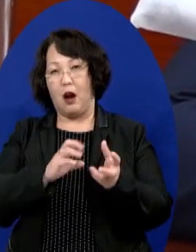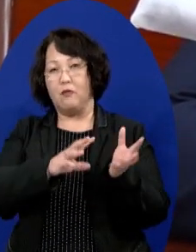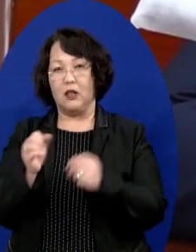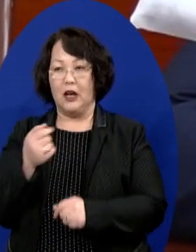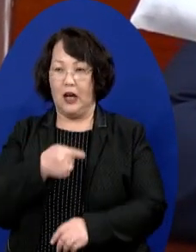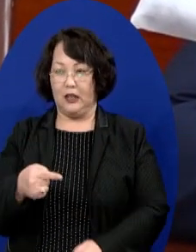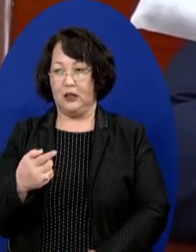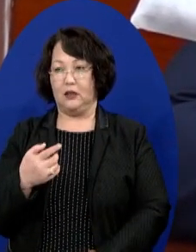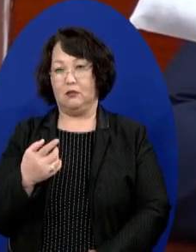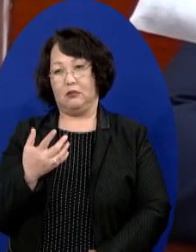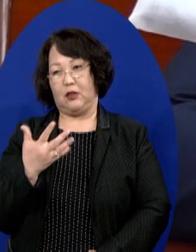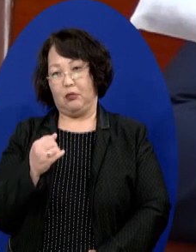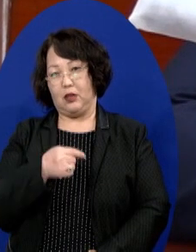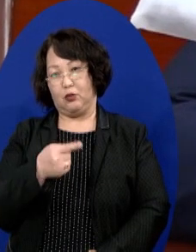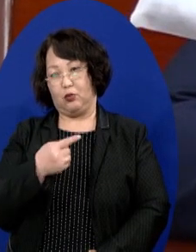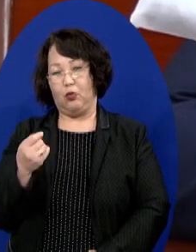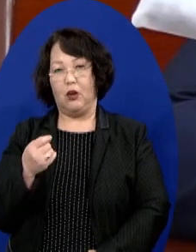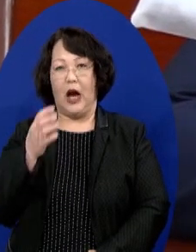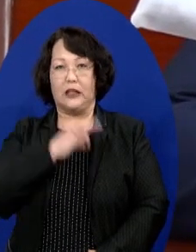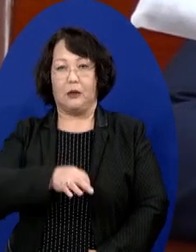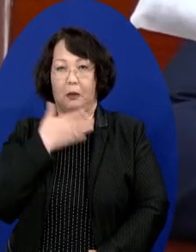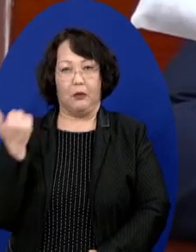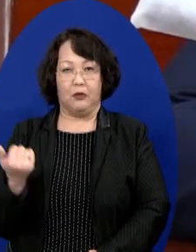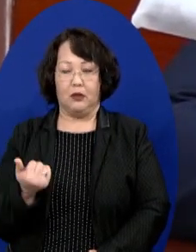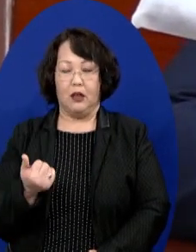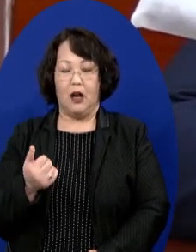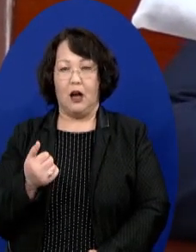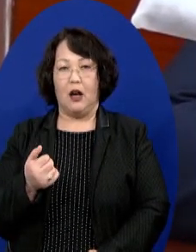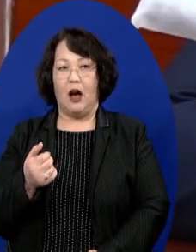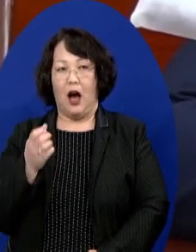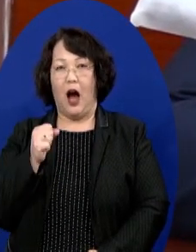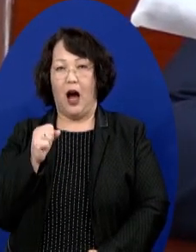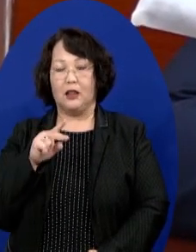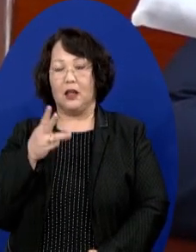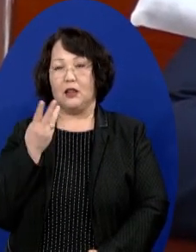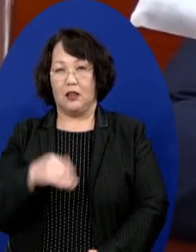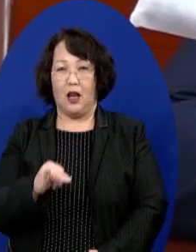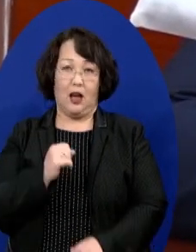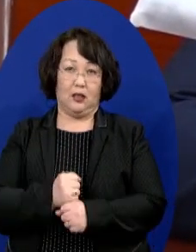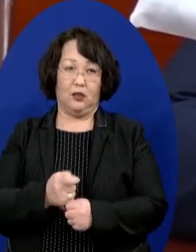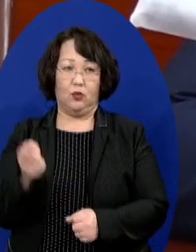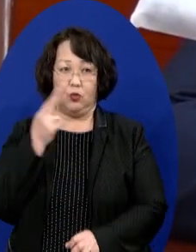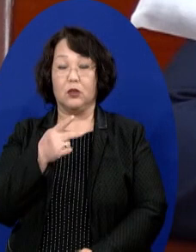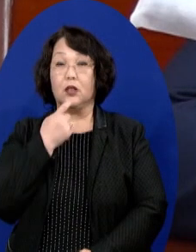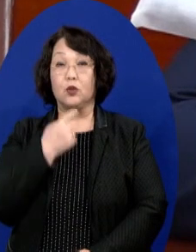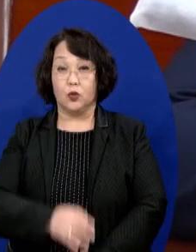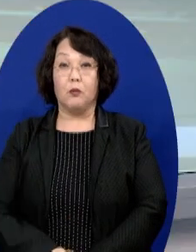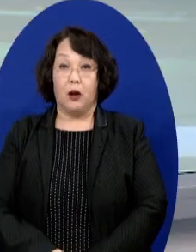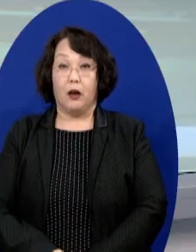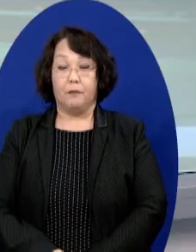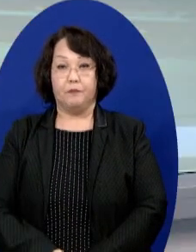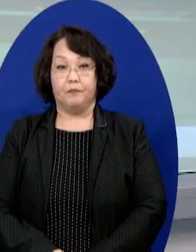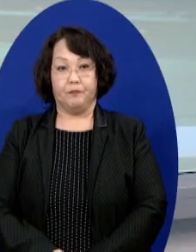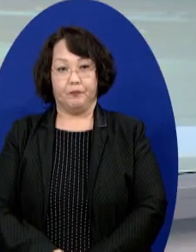50-100 төгрөгний баг алдагдaltaа гэдэг чинь хасах ийм алдагдaltaа ажиллаад маш хүнд байдалд одоо орчиход бид нэр байж